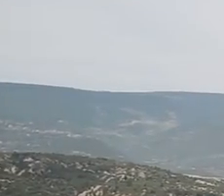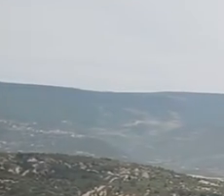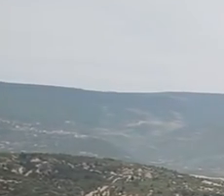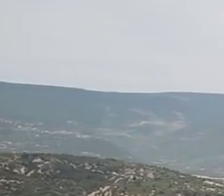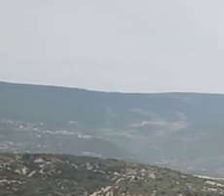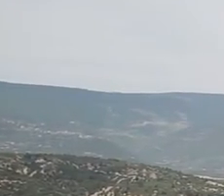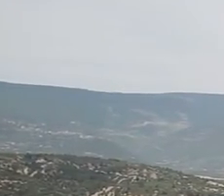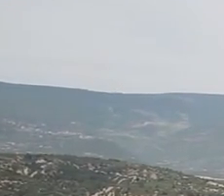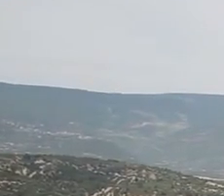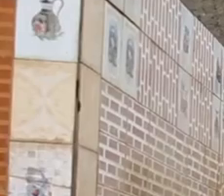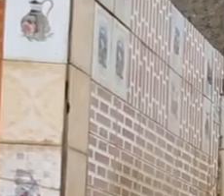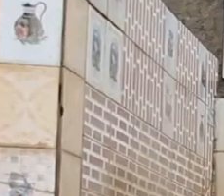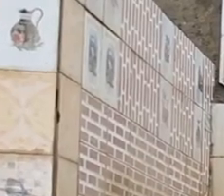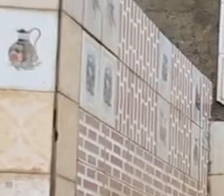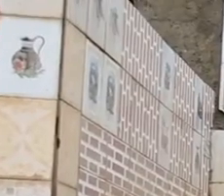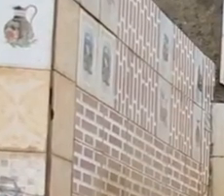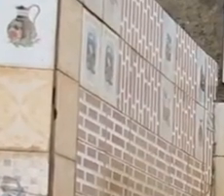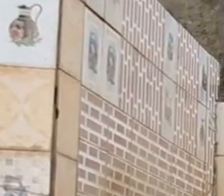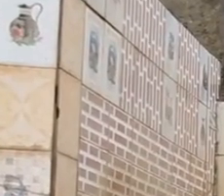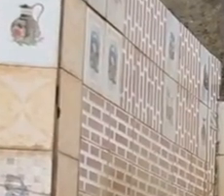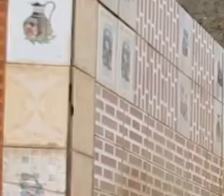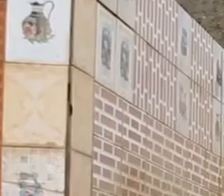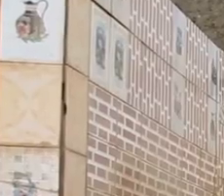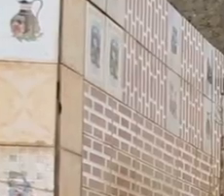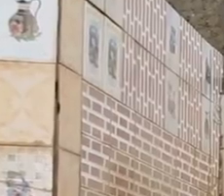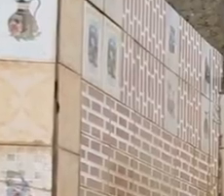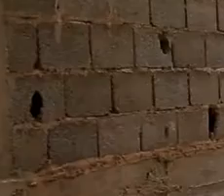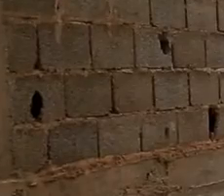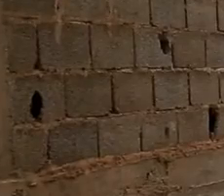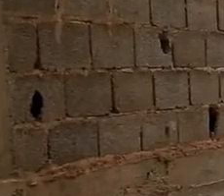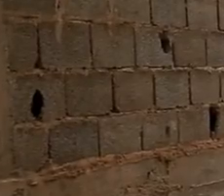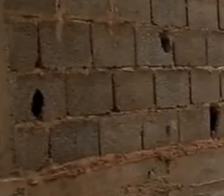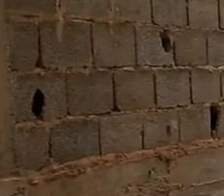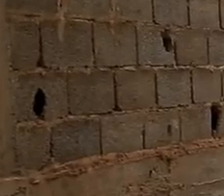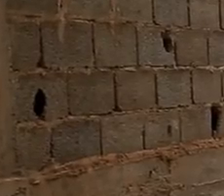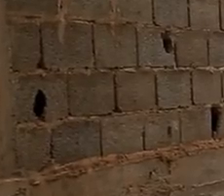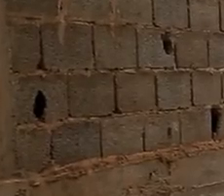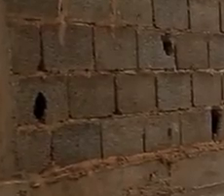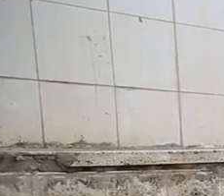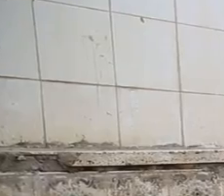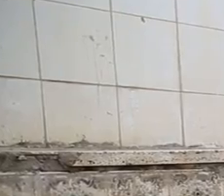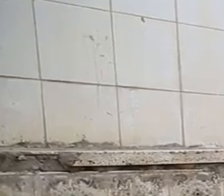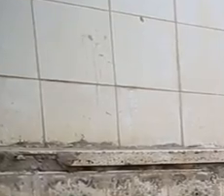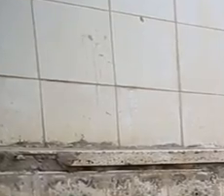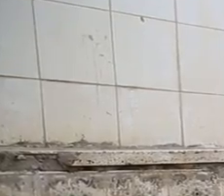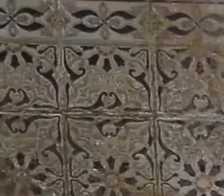suis !